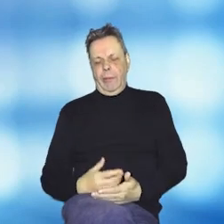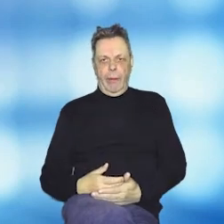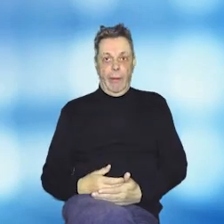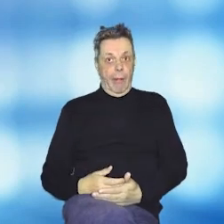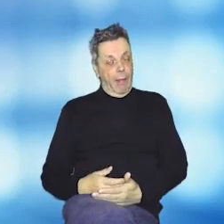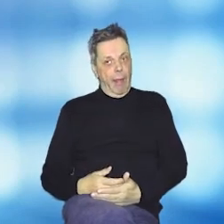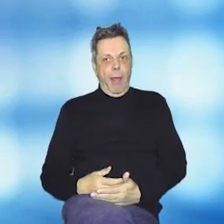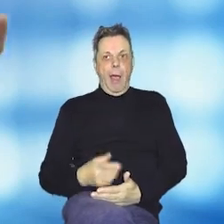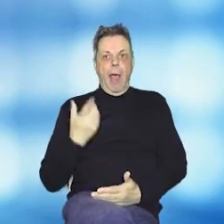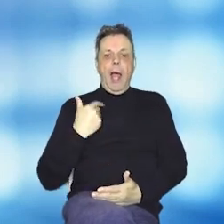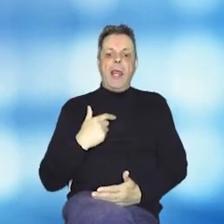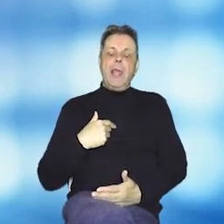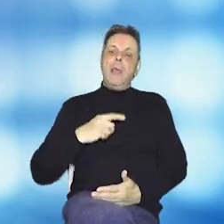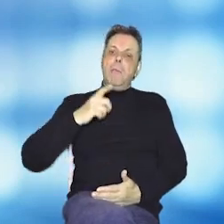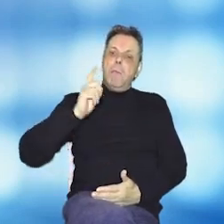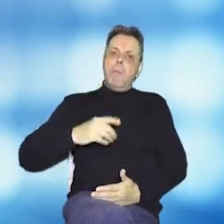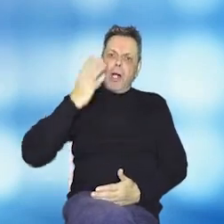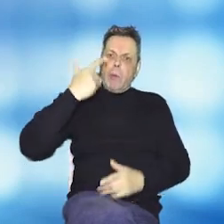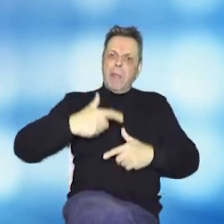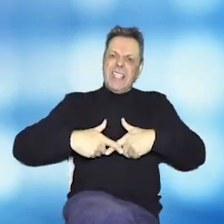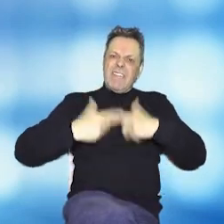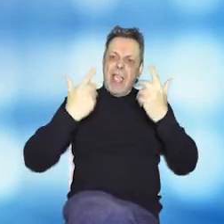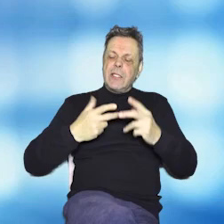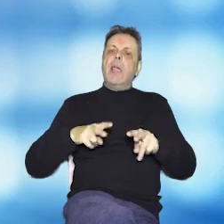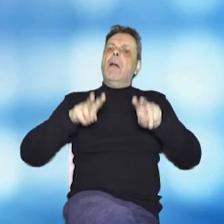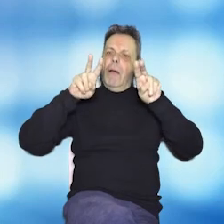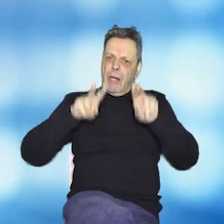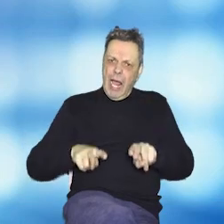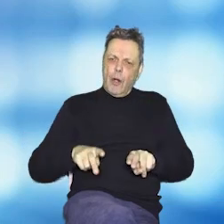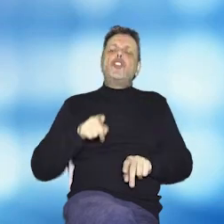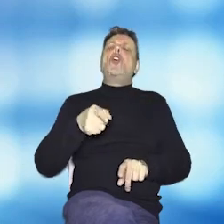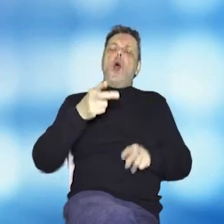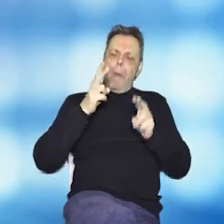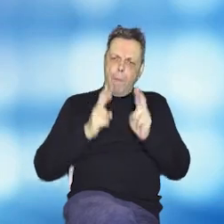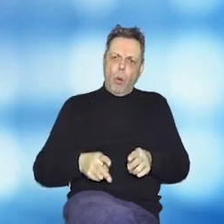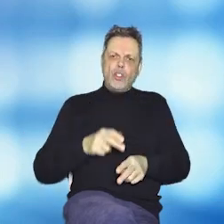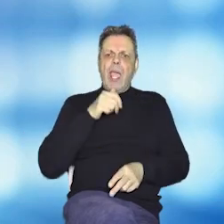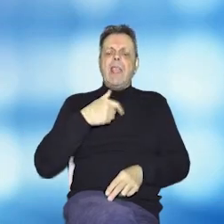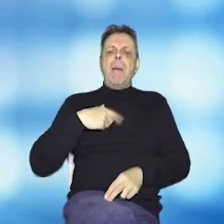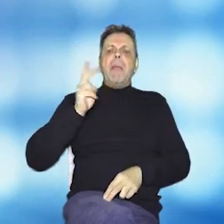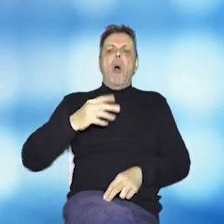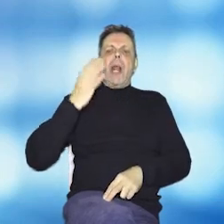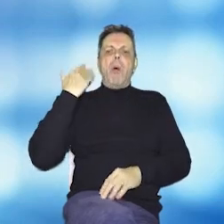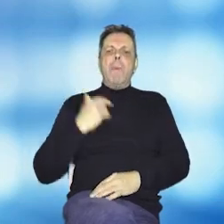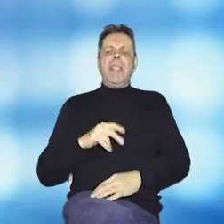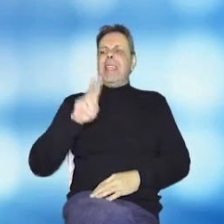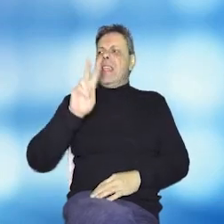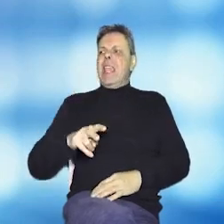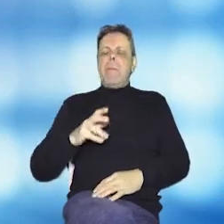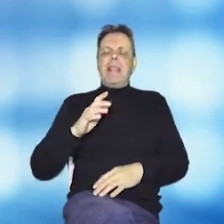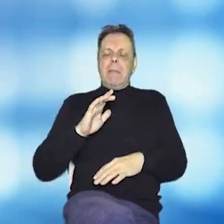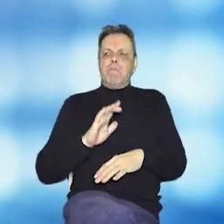Uh-huh. Ali jedno, moramo biti svjesni u realitetu da je moguće i da moramo biti, imati